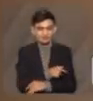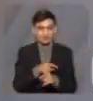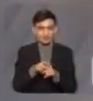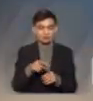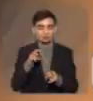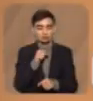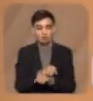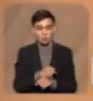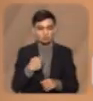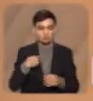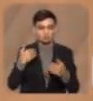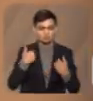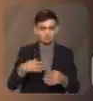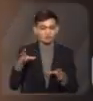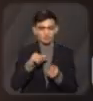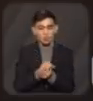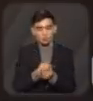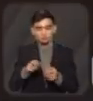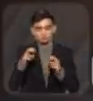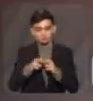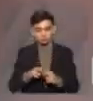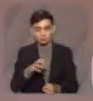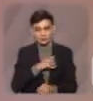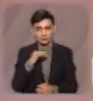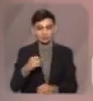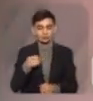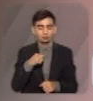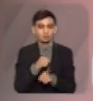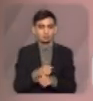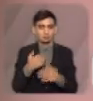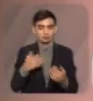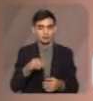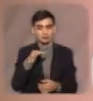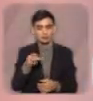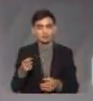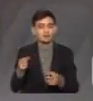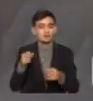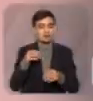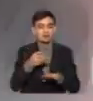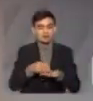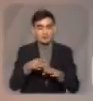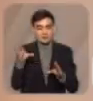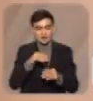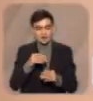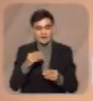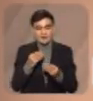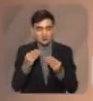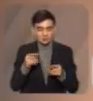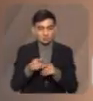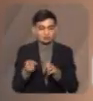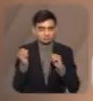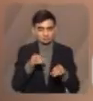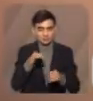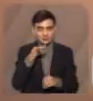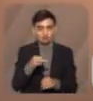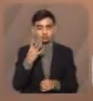деп тоқтатыпты. Бірақ содан бері ешқандай қозғалыс жоқ дейді. Жауапты мамандар тіпті тиелген жүктерін түсіріп 4 күн демалыс деп есікті